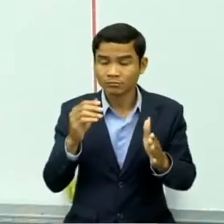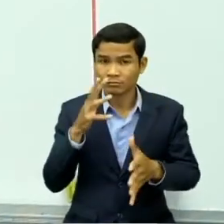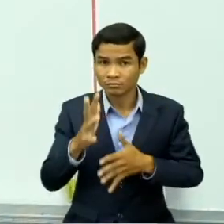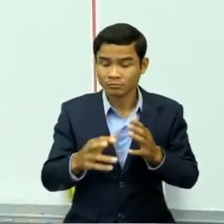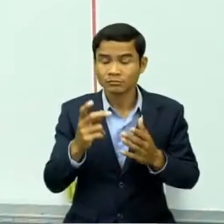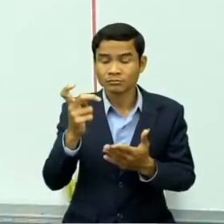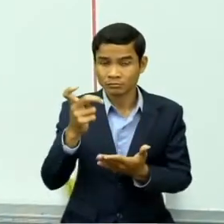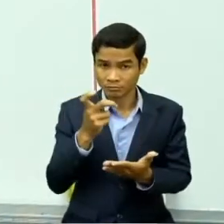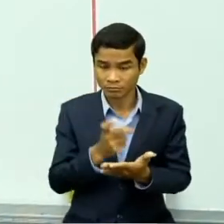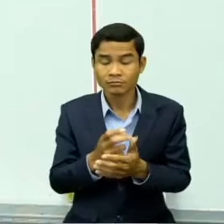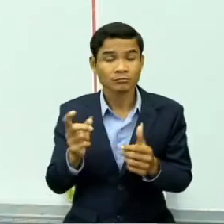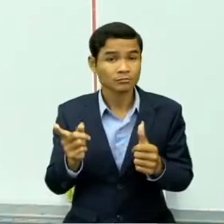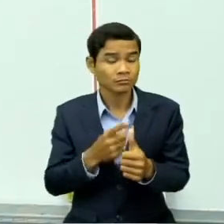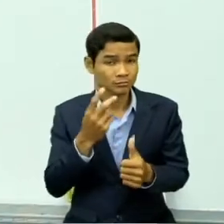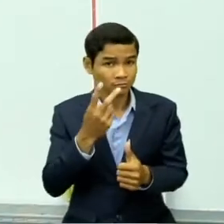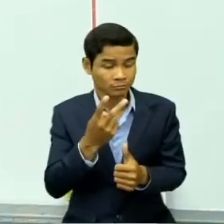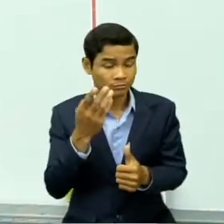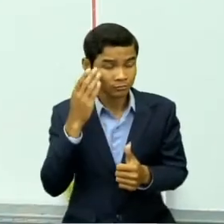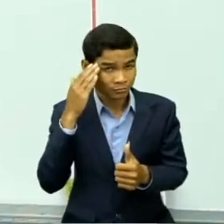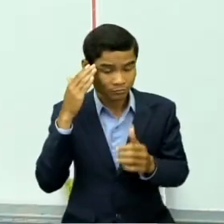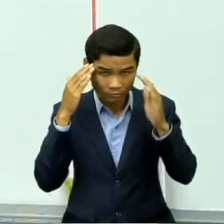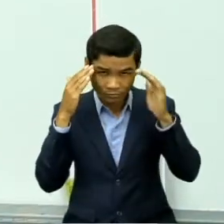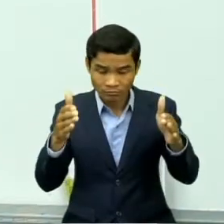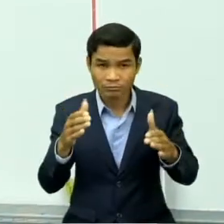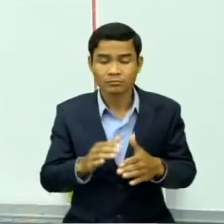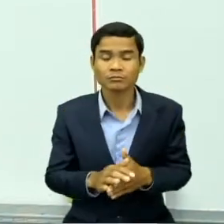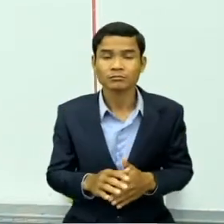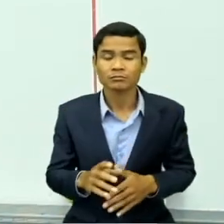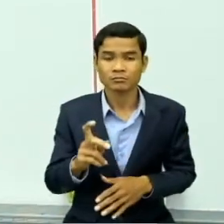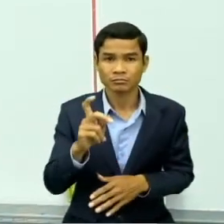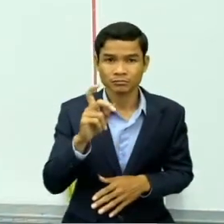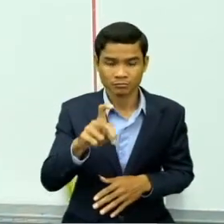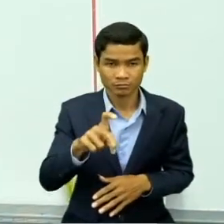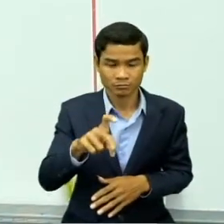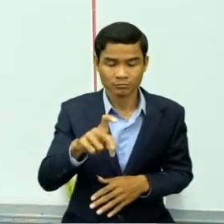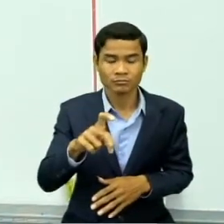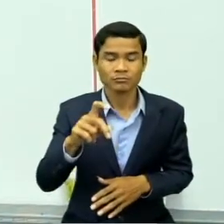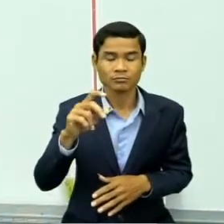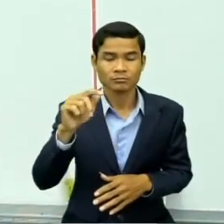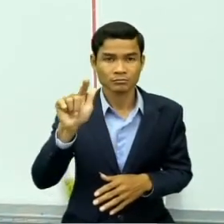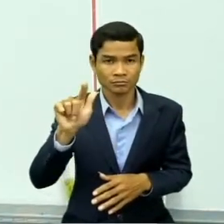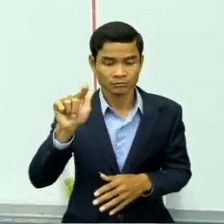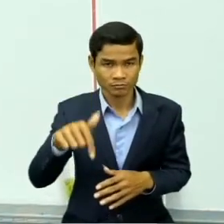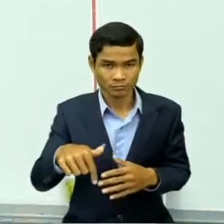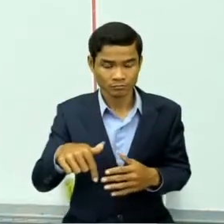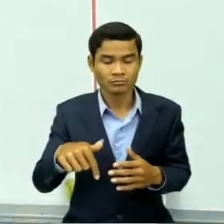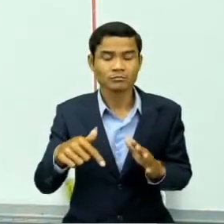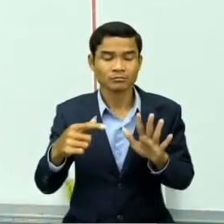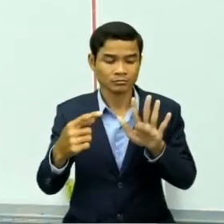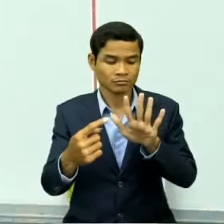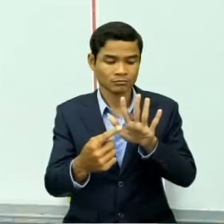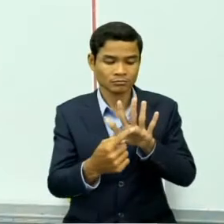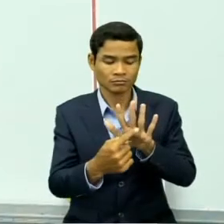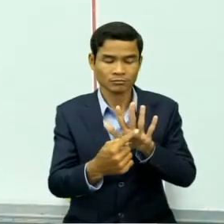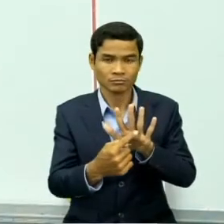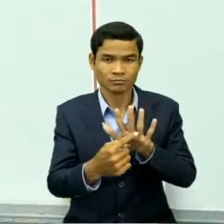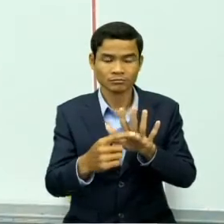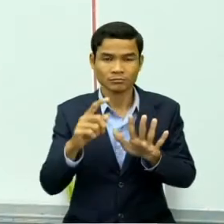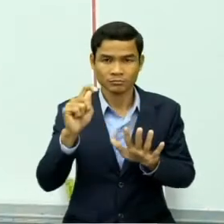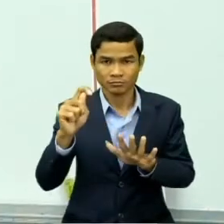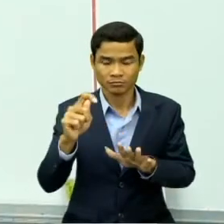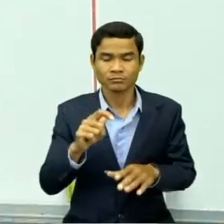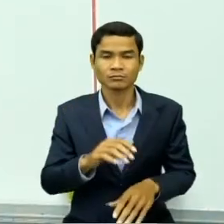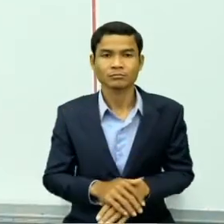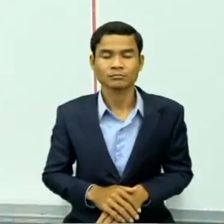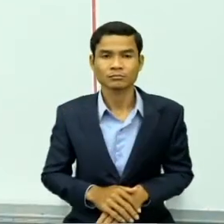sấn con sẽ đập thành ngọc khné chà chua úa chua chua nằng rỡ